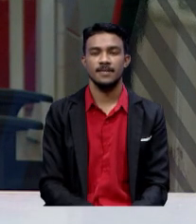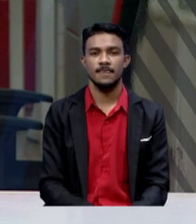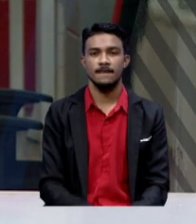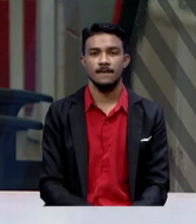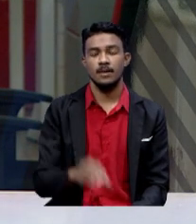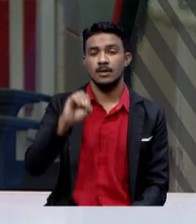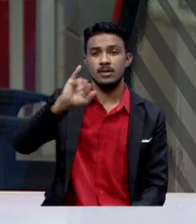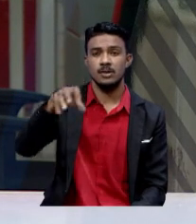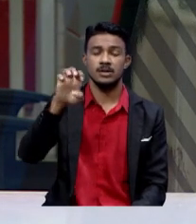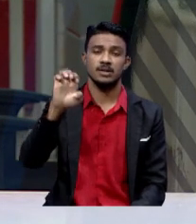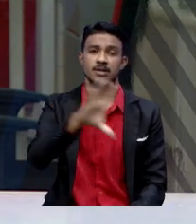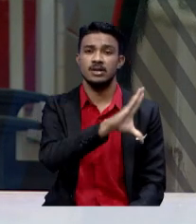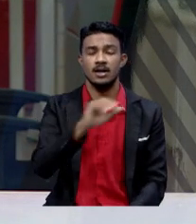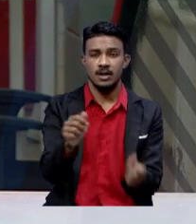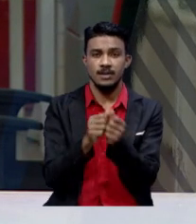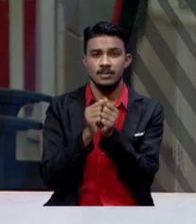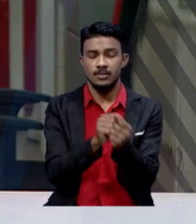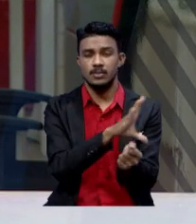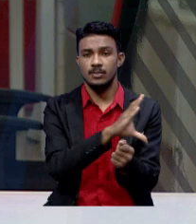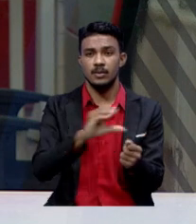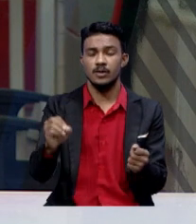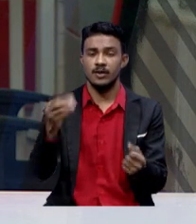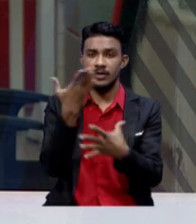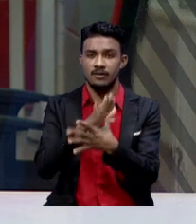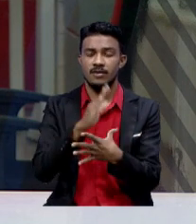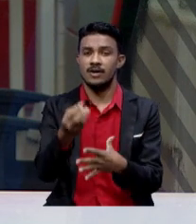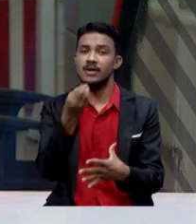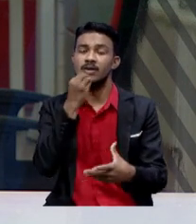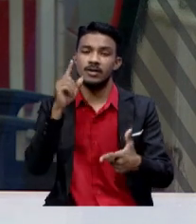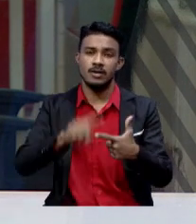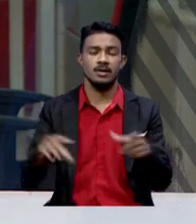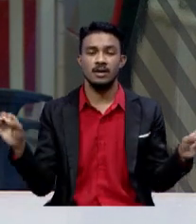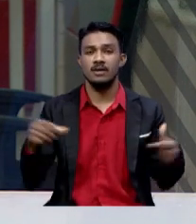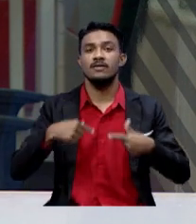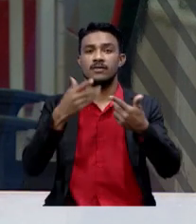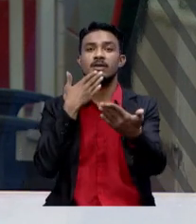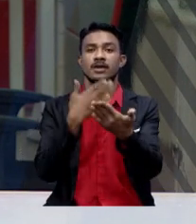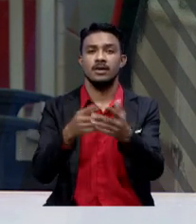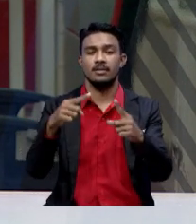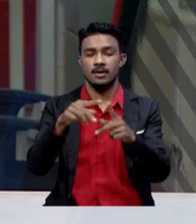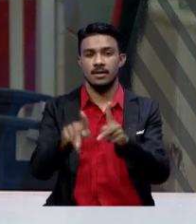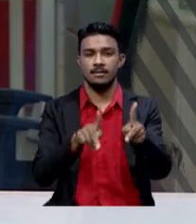Hoje ela muito declara o Programa Nacional Cesta Básica Fazer Aruac, lá beneficia povo.